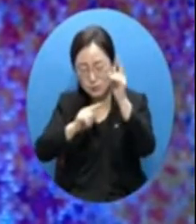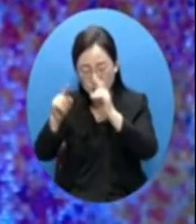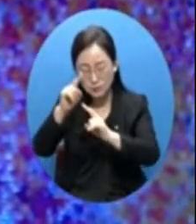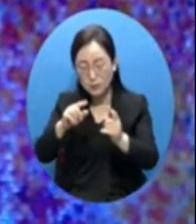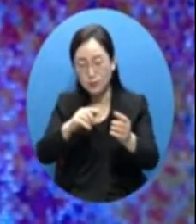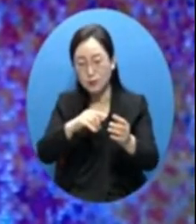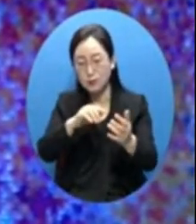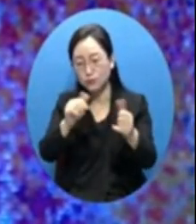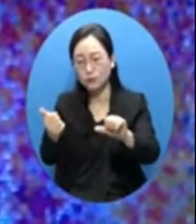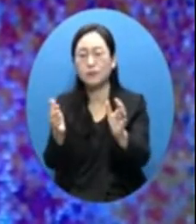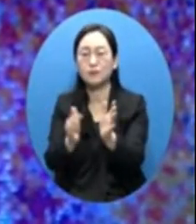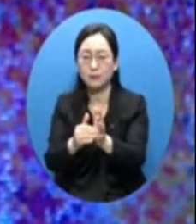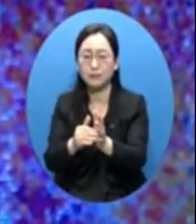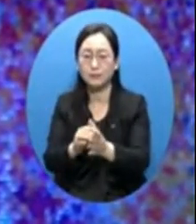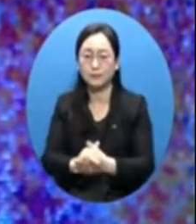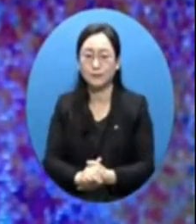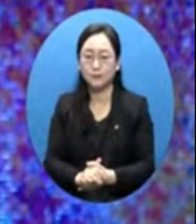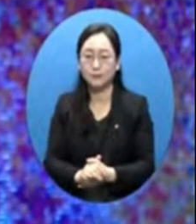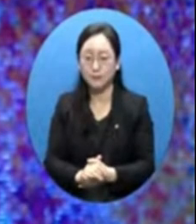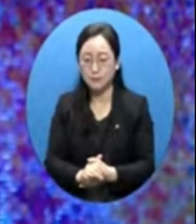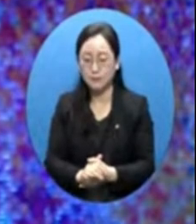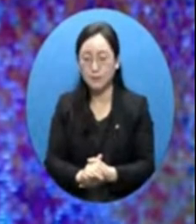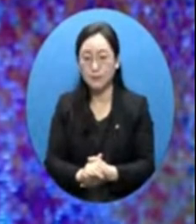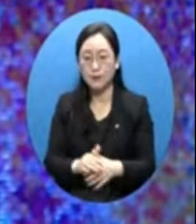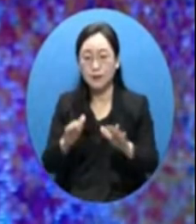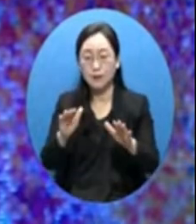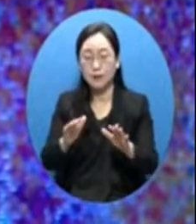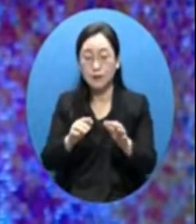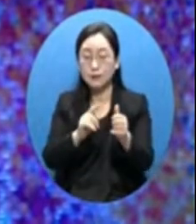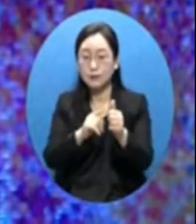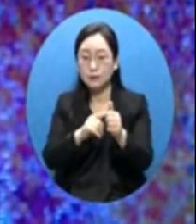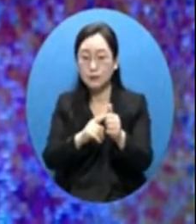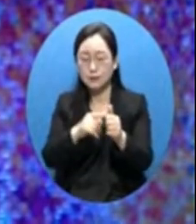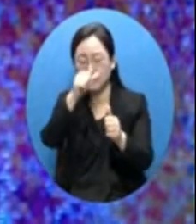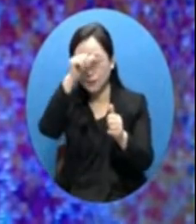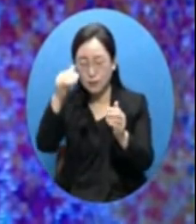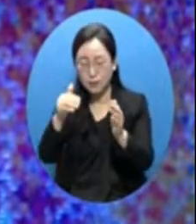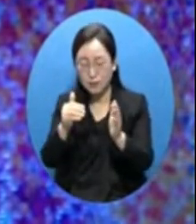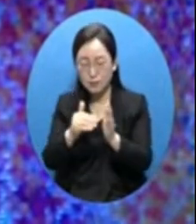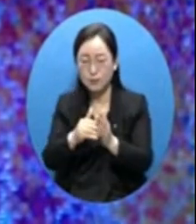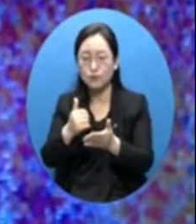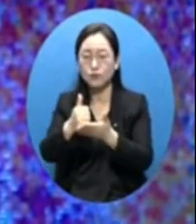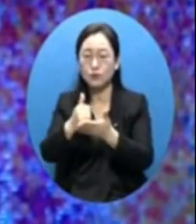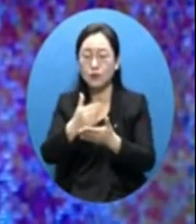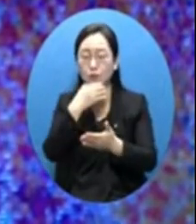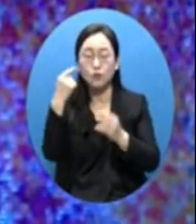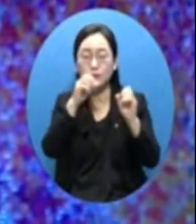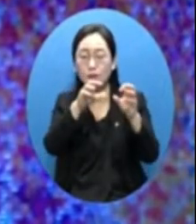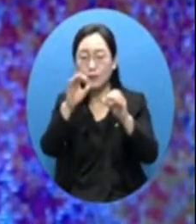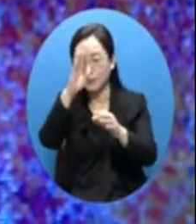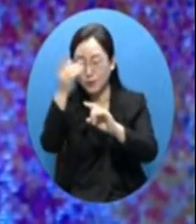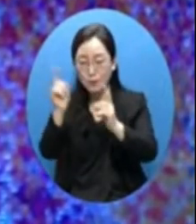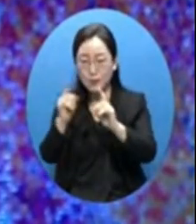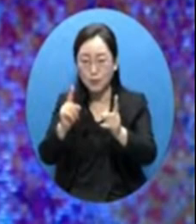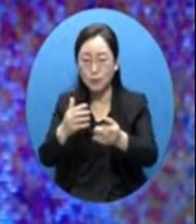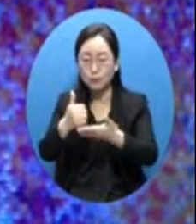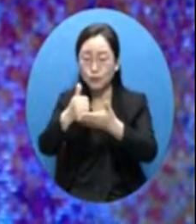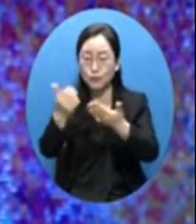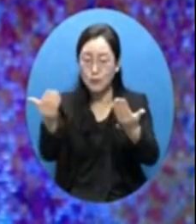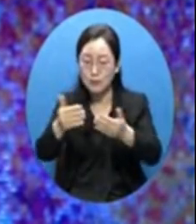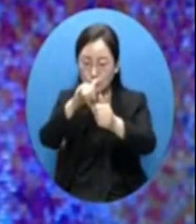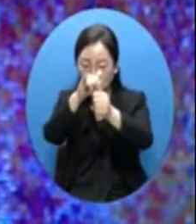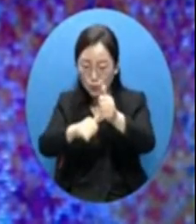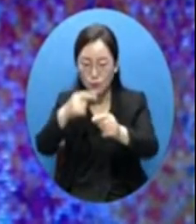순교했습니다. 이렇게 김익도 목사님은 한평생 주의 복음을 전하고 수많은 병자를 고치고 주님을 하다가 천국에